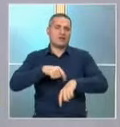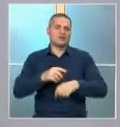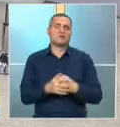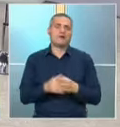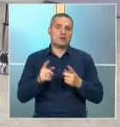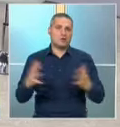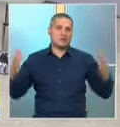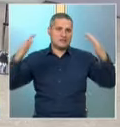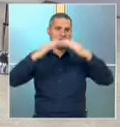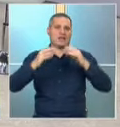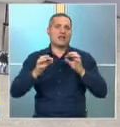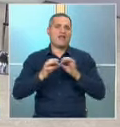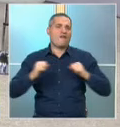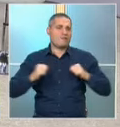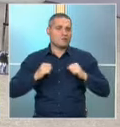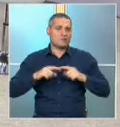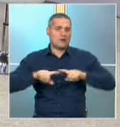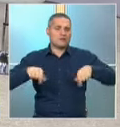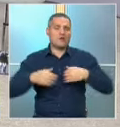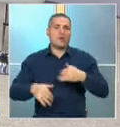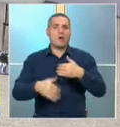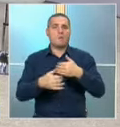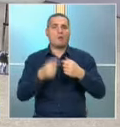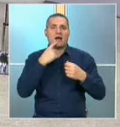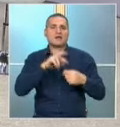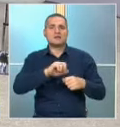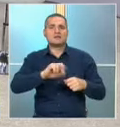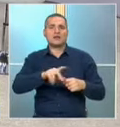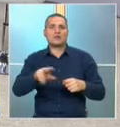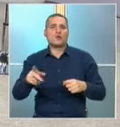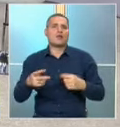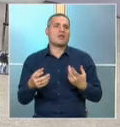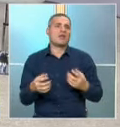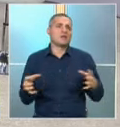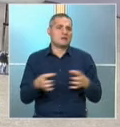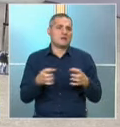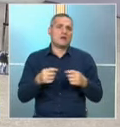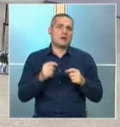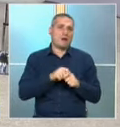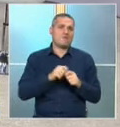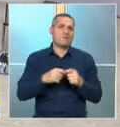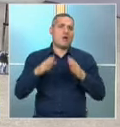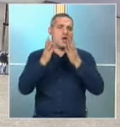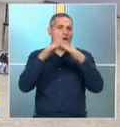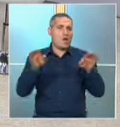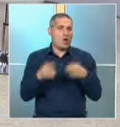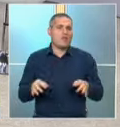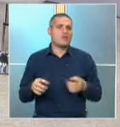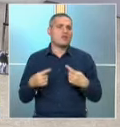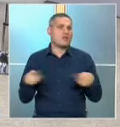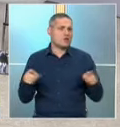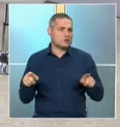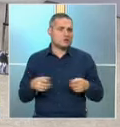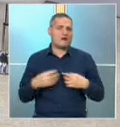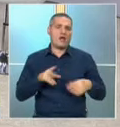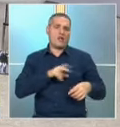Този закрит физкултурен салон, предполагам, помага и за провеждане на други мероприятия. Да, провеждаме си коледни тържества там